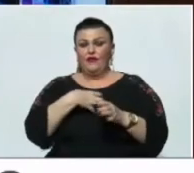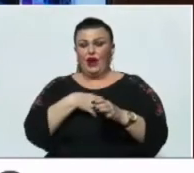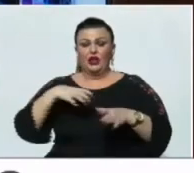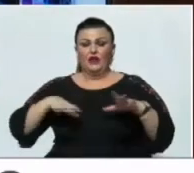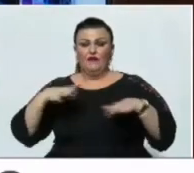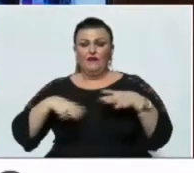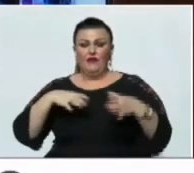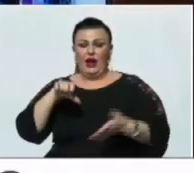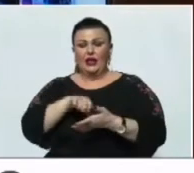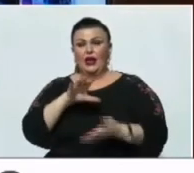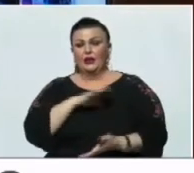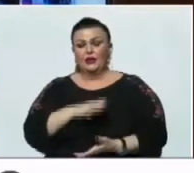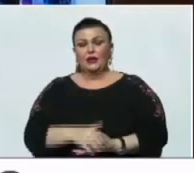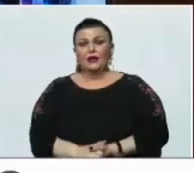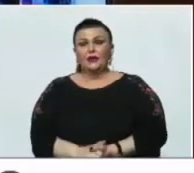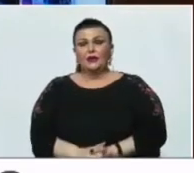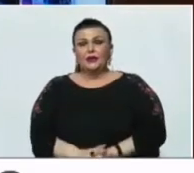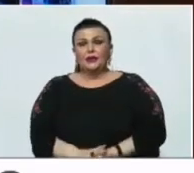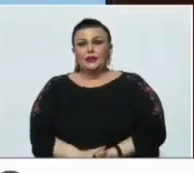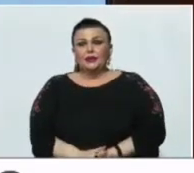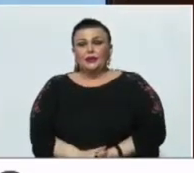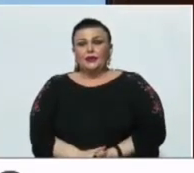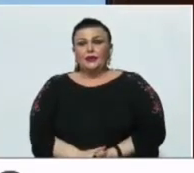fəaliyyət tətbiq olunmuşdur.